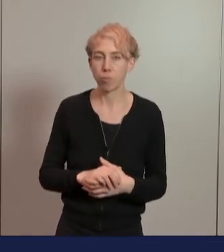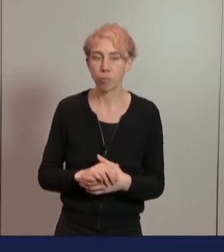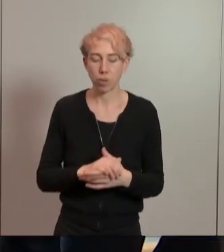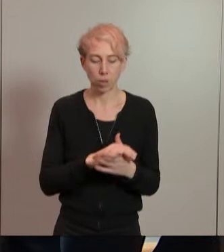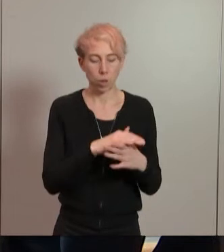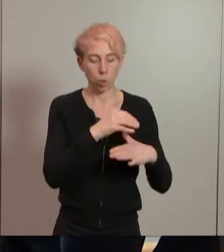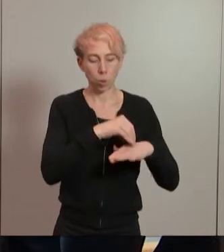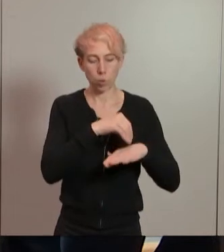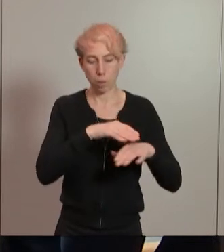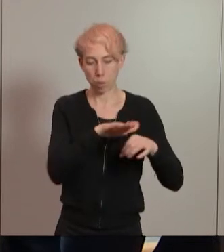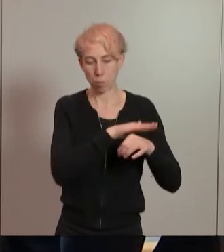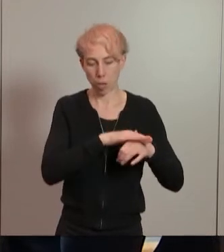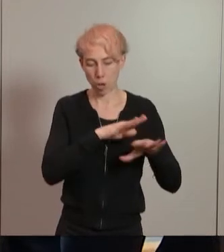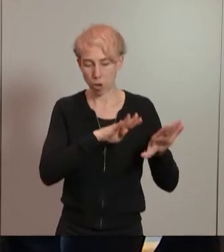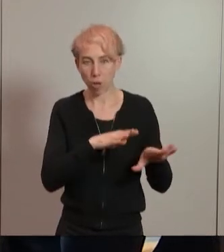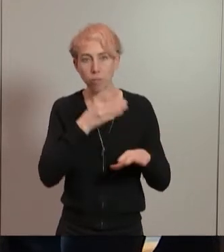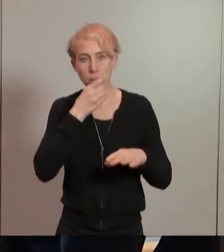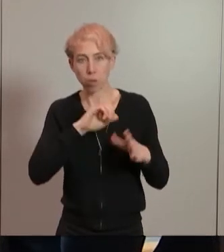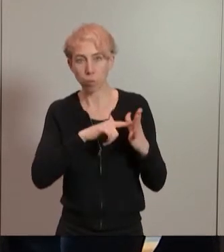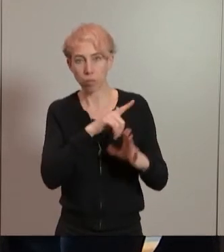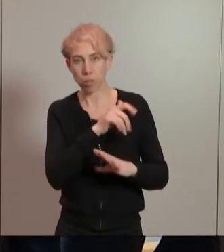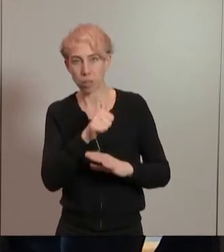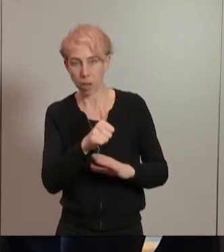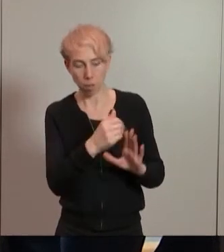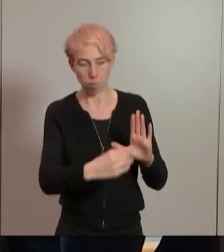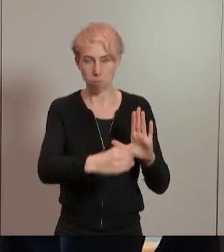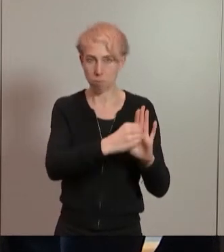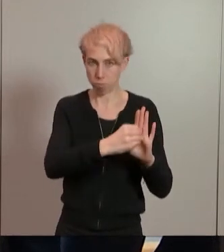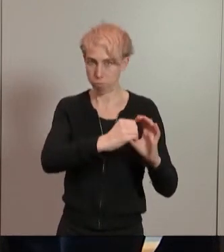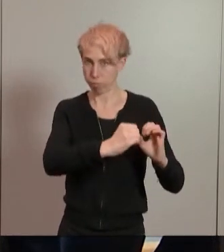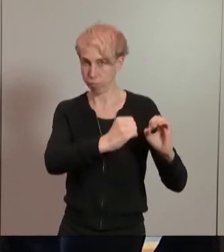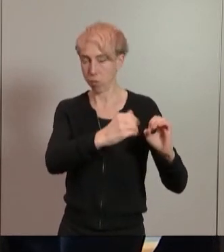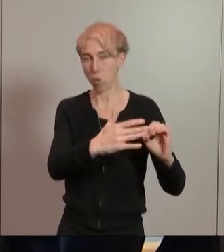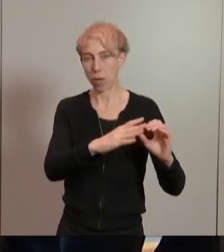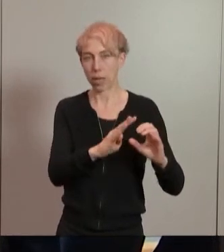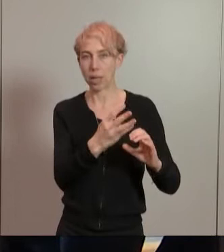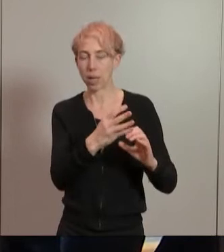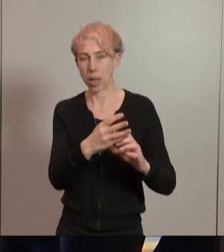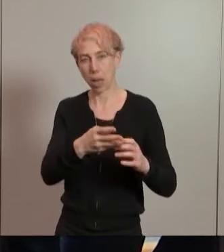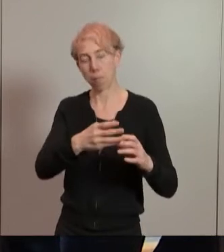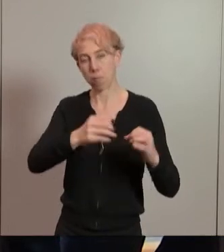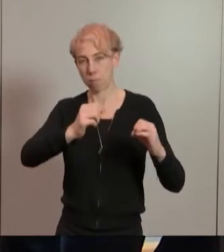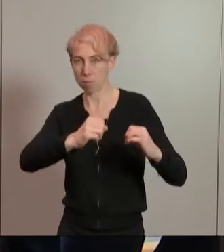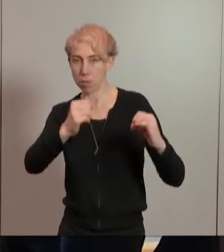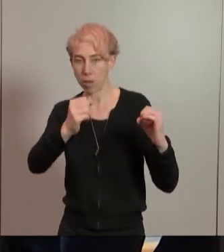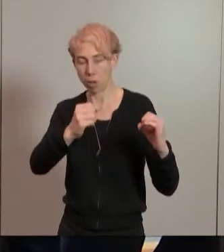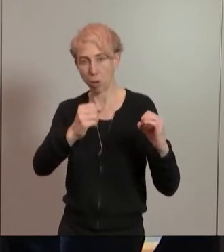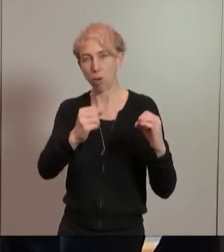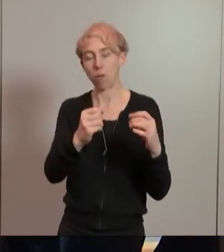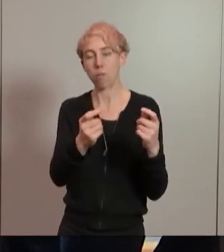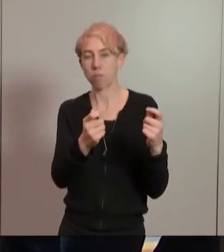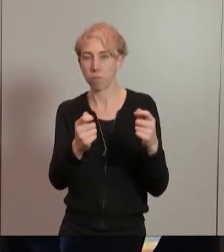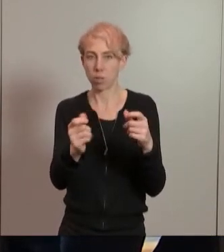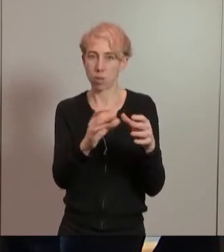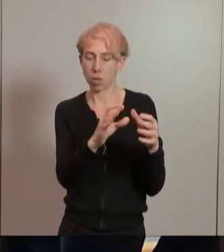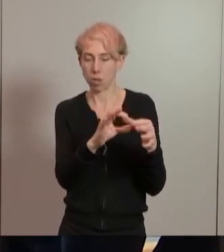Le Conseil métropolitain du 9 décembre 2021 a inscrit pour approbation le 4e pacte financier métropolitain de solidarité